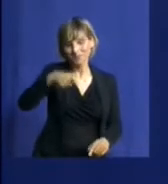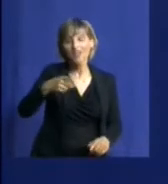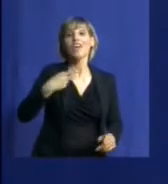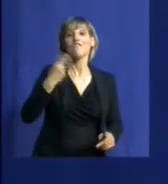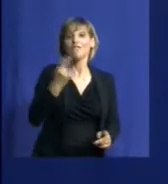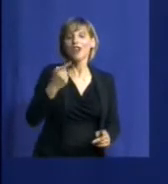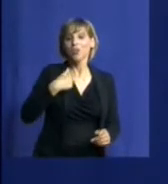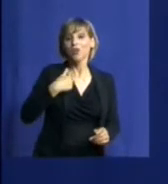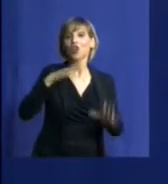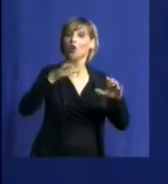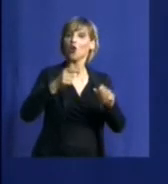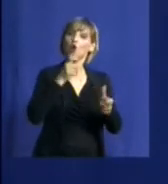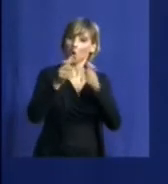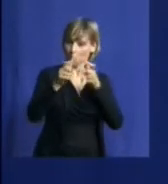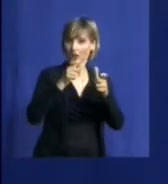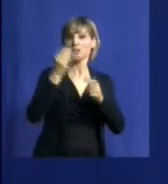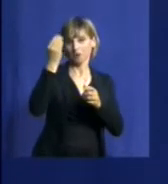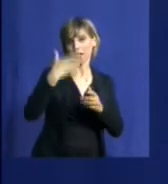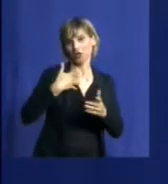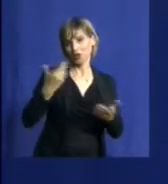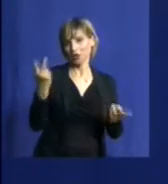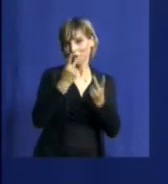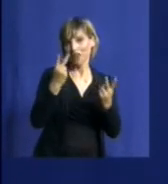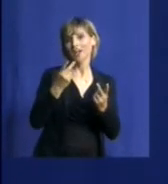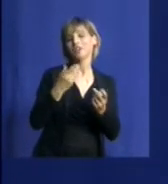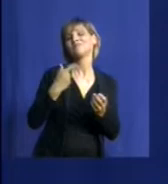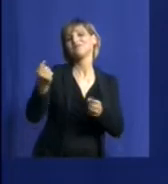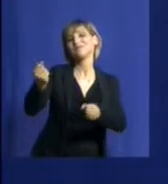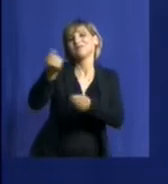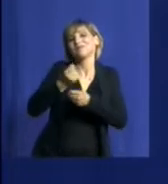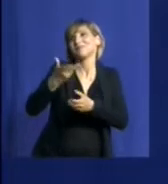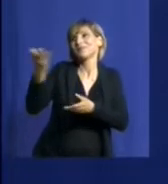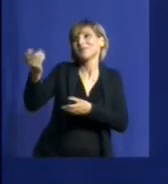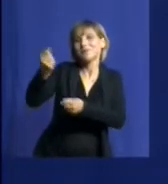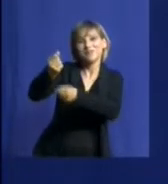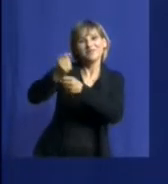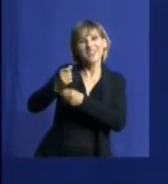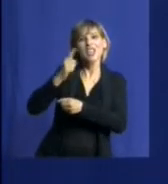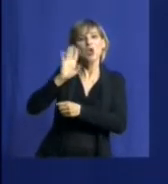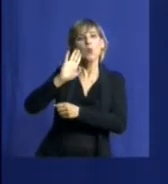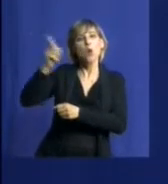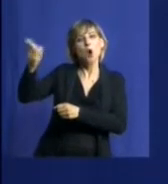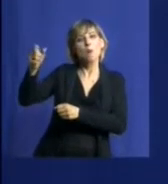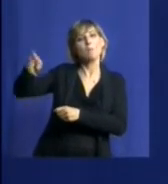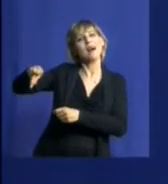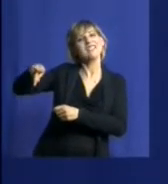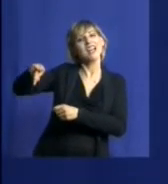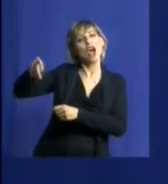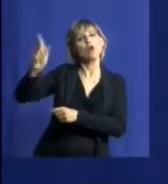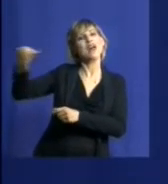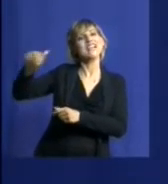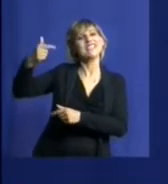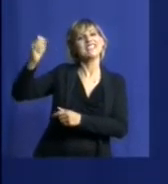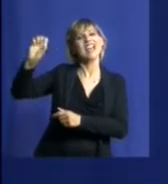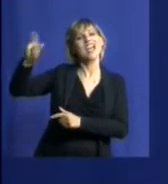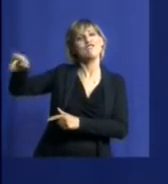sì anche della comunicazione, la possibilità tutte queste che mi sono state date da Gian Stefano Passalacqua. Mi occupo anche